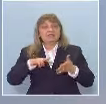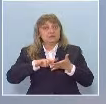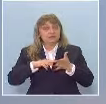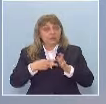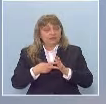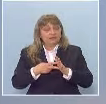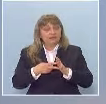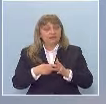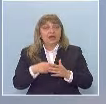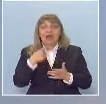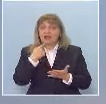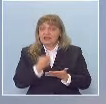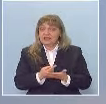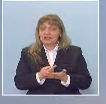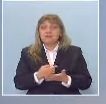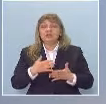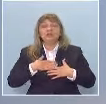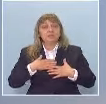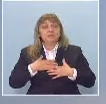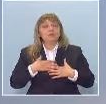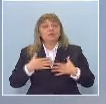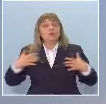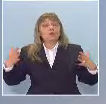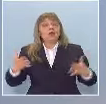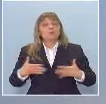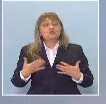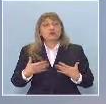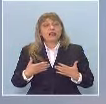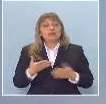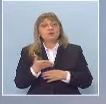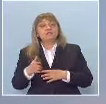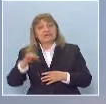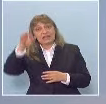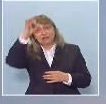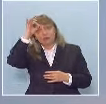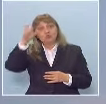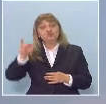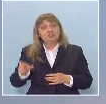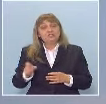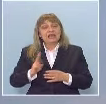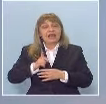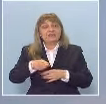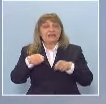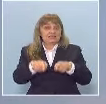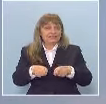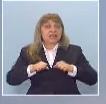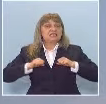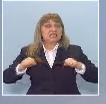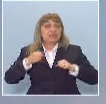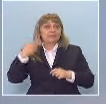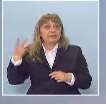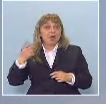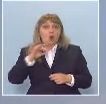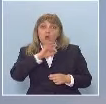проекти. Споменахме, че имаше и доста голямо желание от страна на учениците да влязат в тази гимназия, но успявате